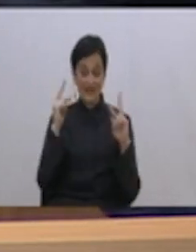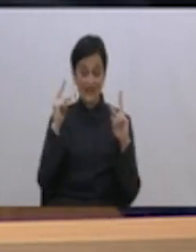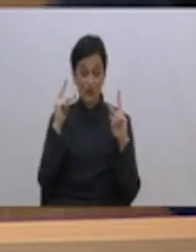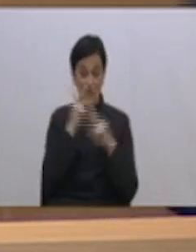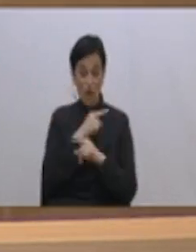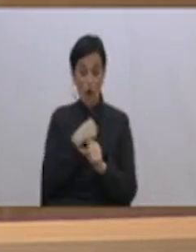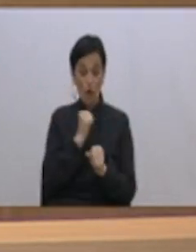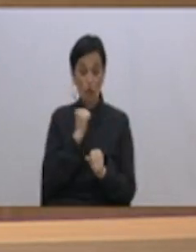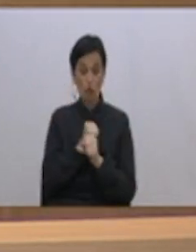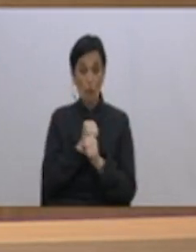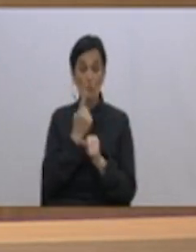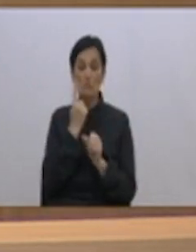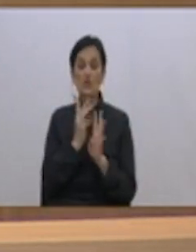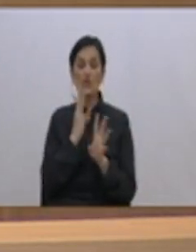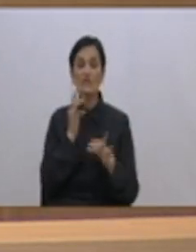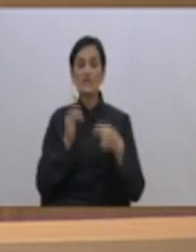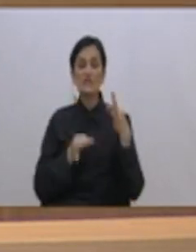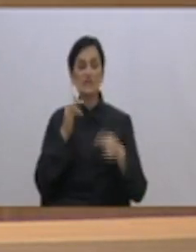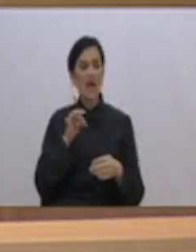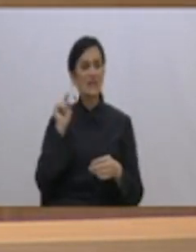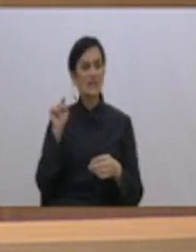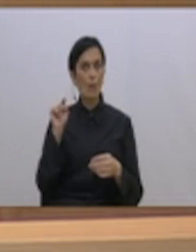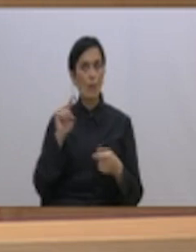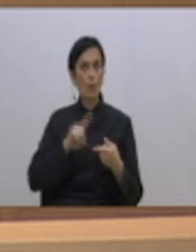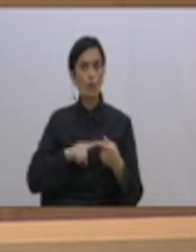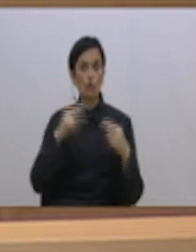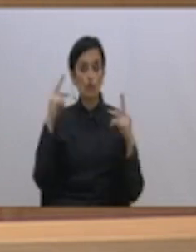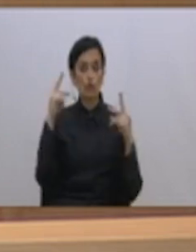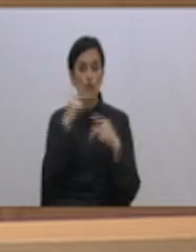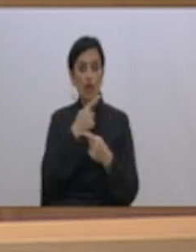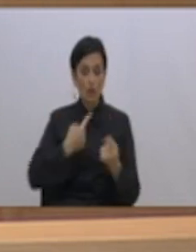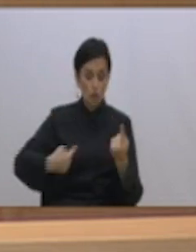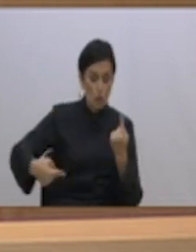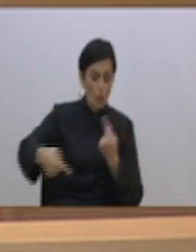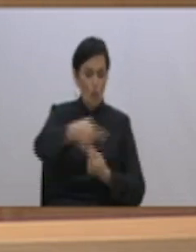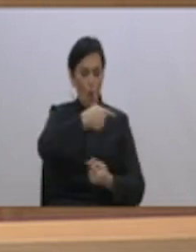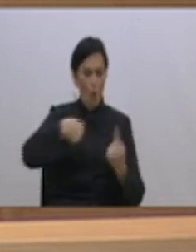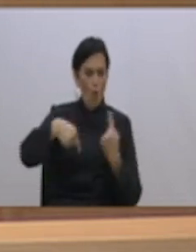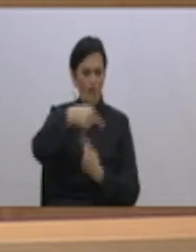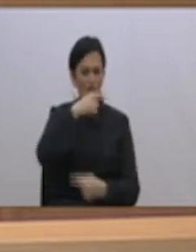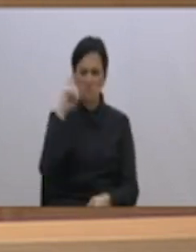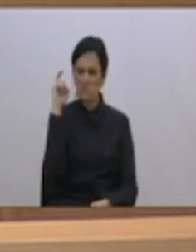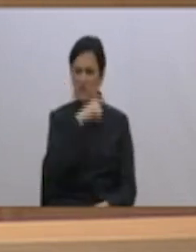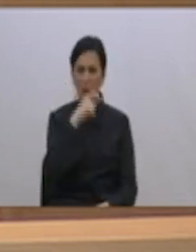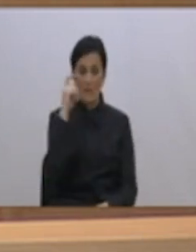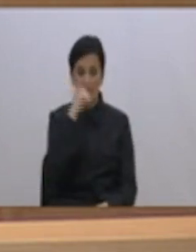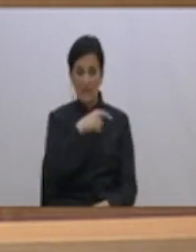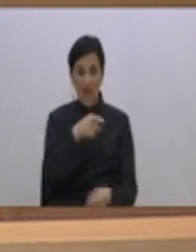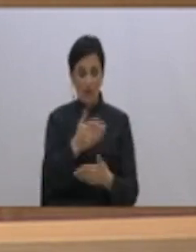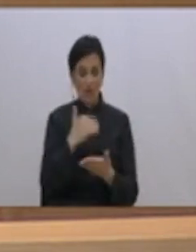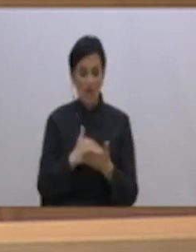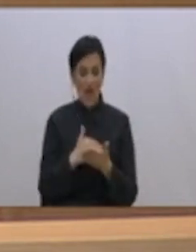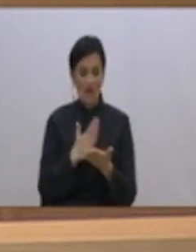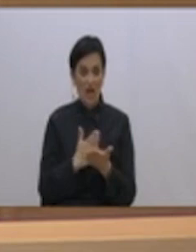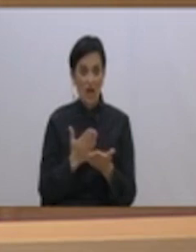dagvishvia da pirolikshi is iko sasamartlostan dakavshirebuli es shestoma mogvitrialta chven qvelaze mtsaret da qvelaze mtsaret vitsvet amis shedegebs